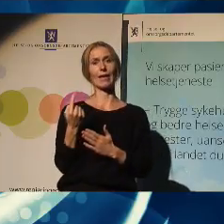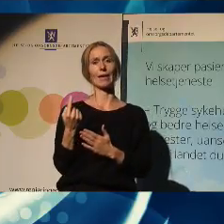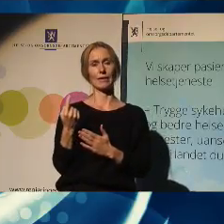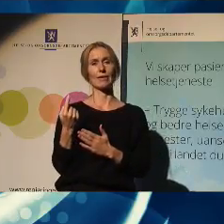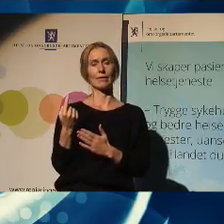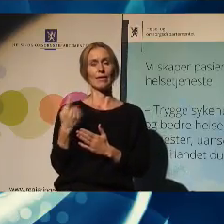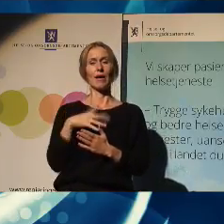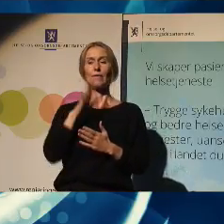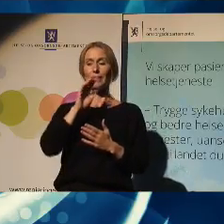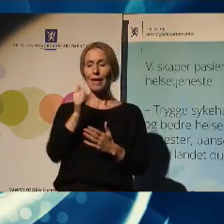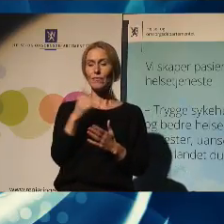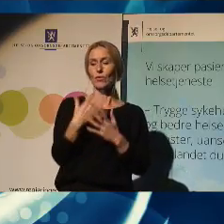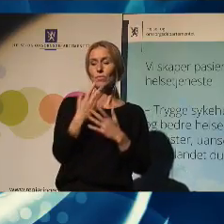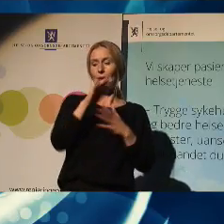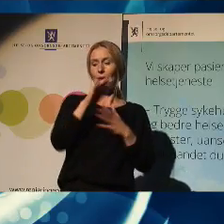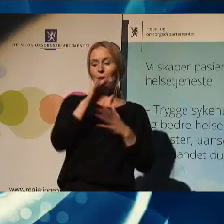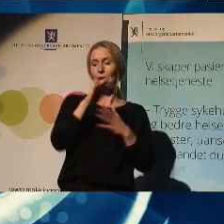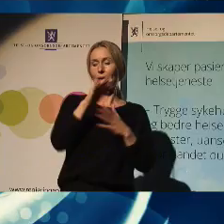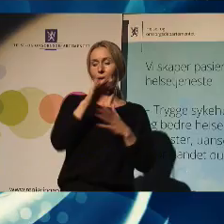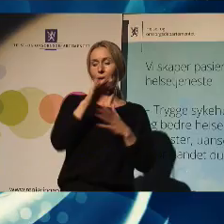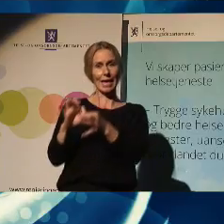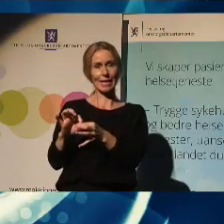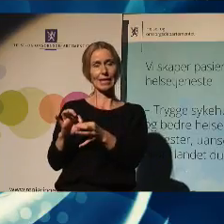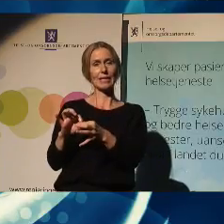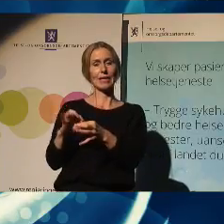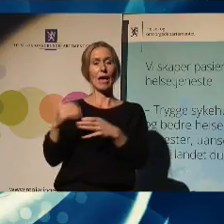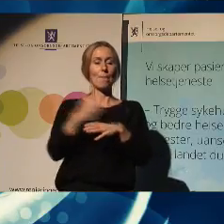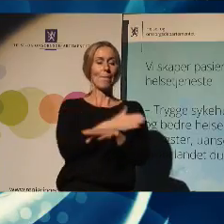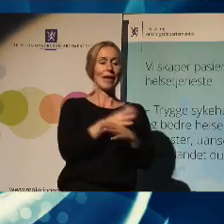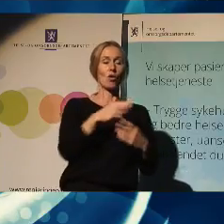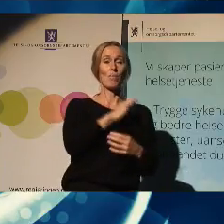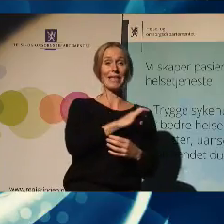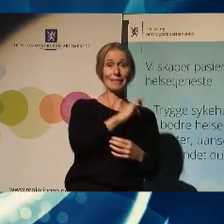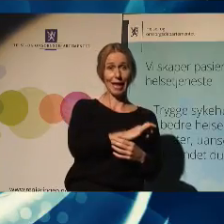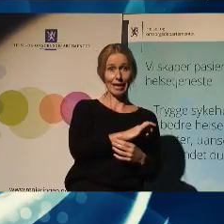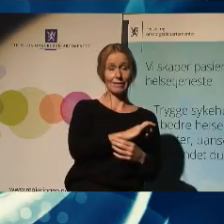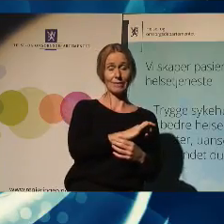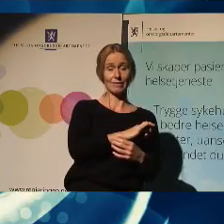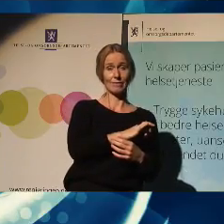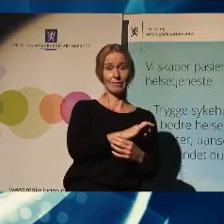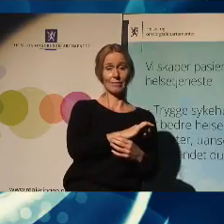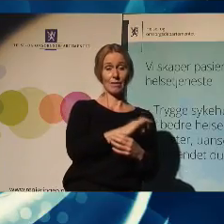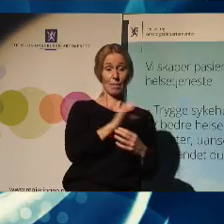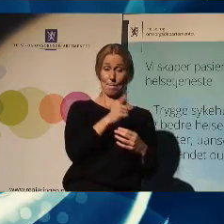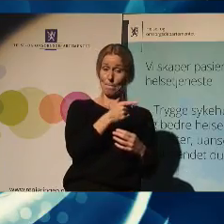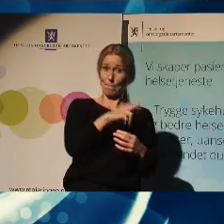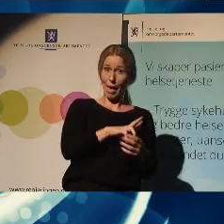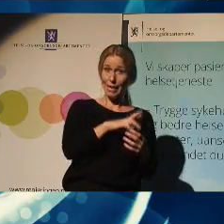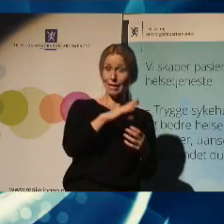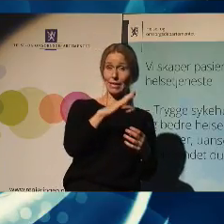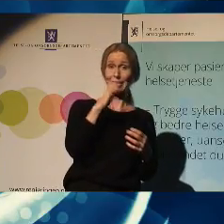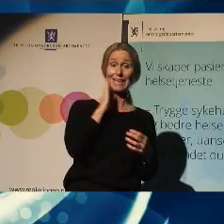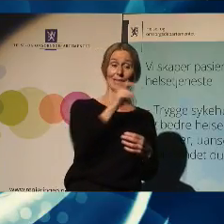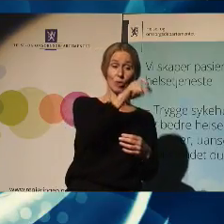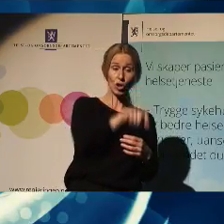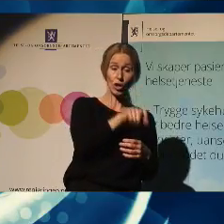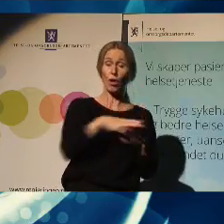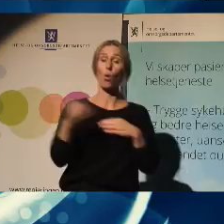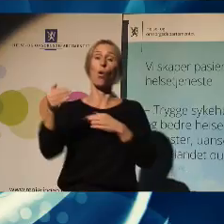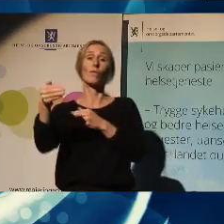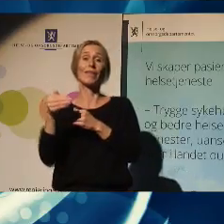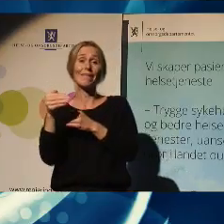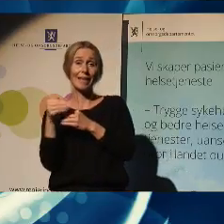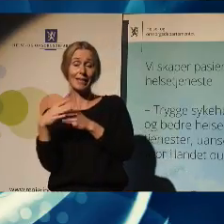en sammenheng mellom inntekt per innbygger og tetthet